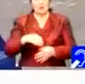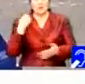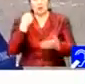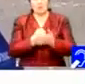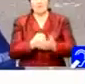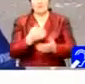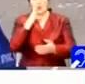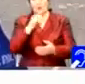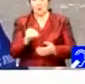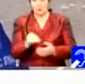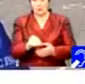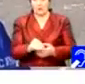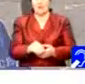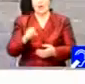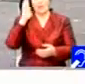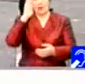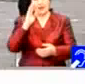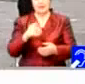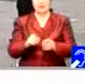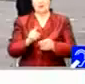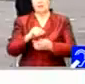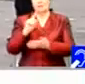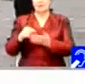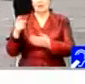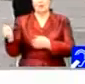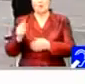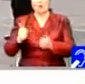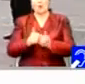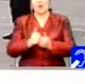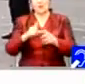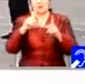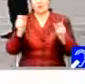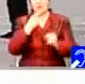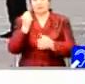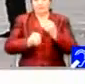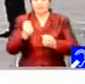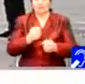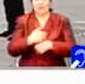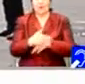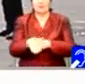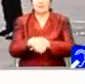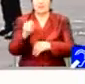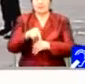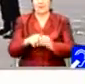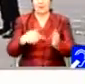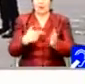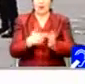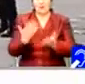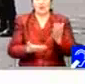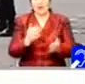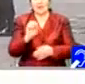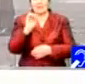lovit de un microbuz. Băiatul a pariat cu mai mulți colegi de clasă că va reuși să traverseze o stradă din oraș, chiar